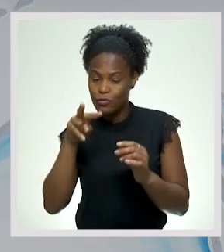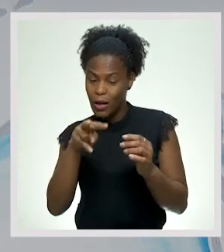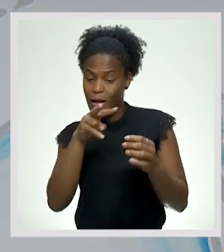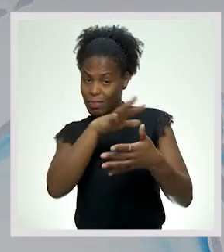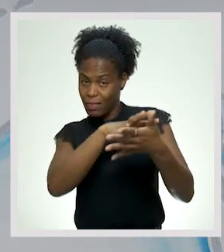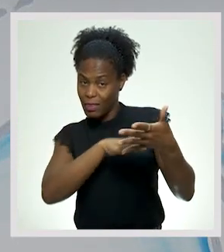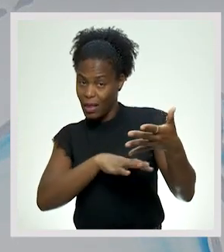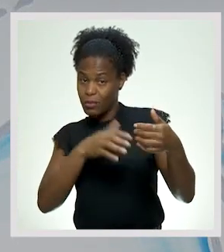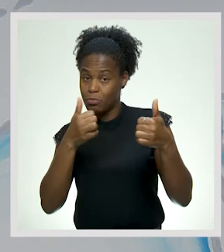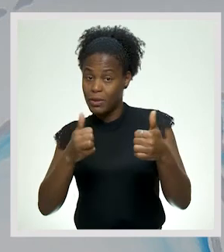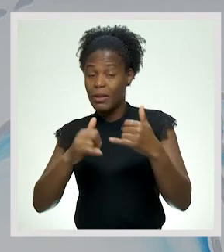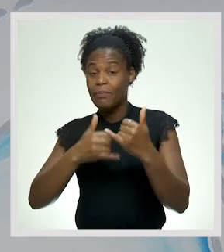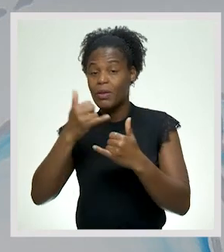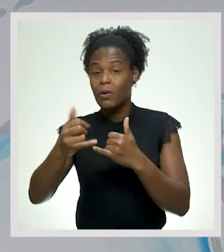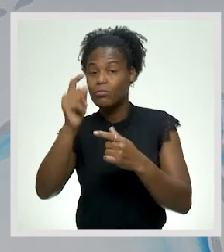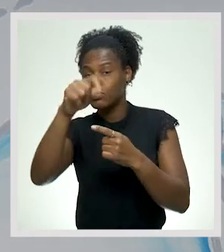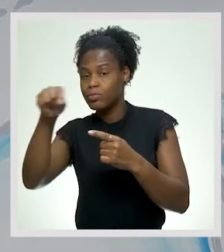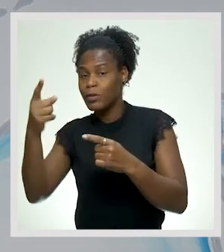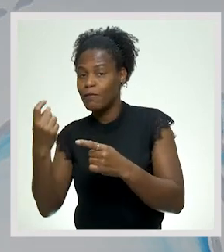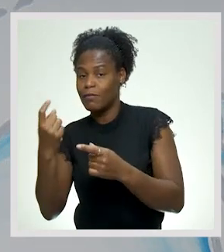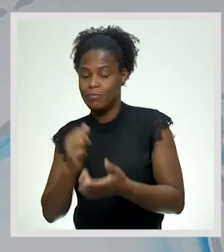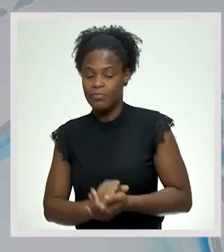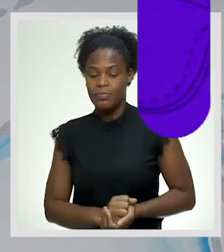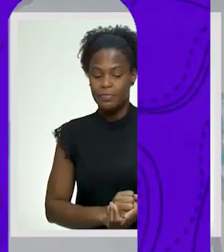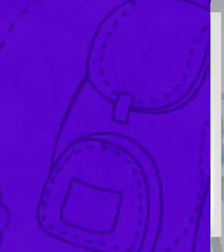texte et vous allez compléter.